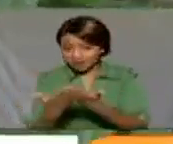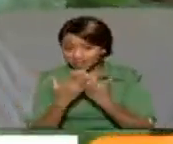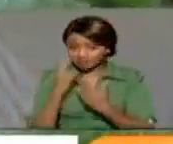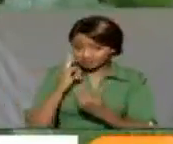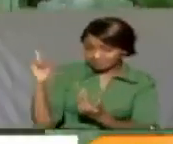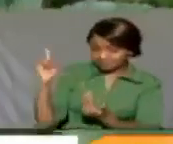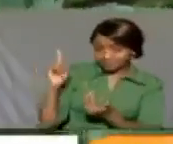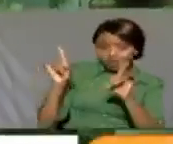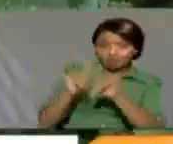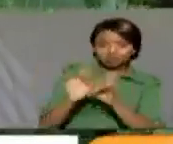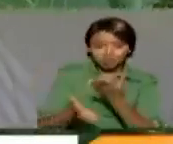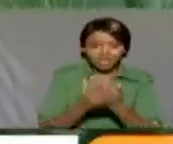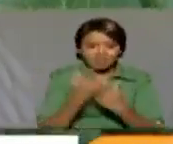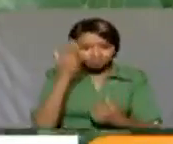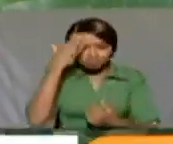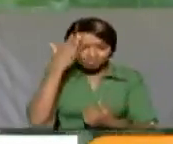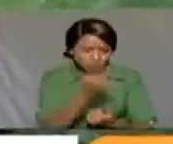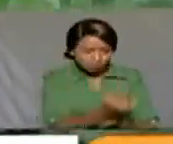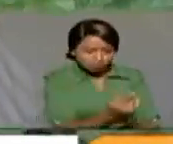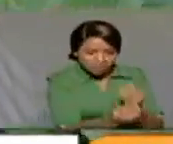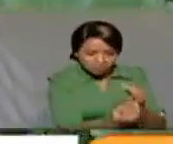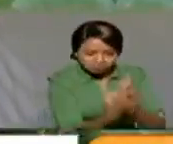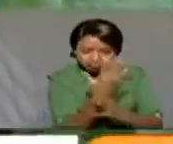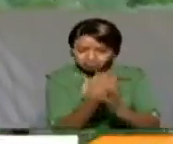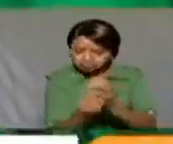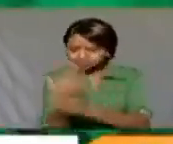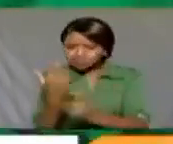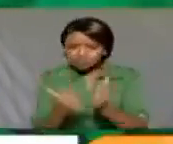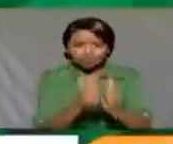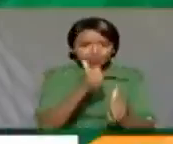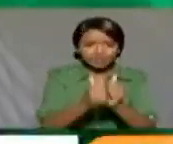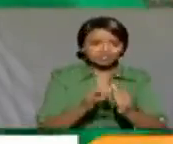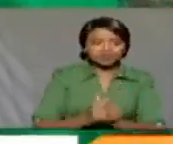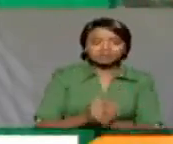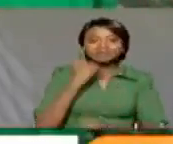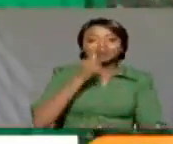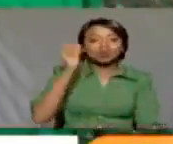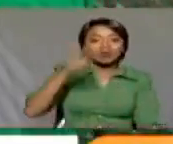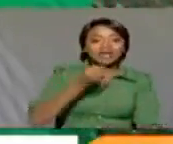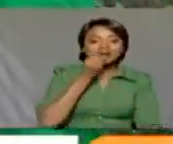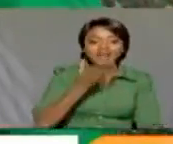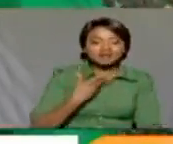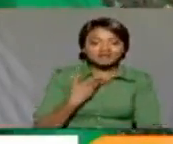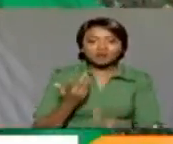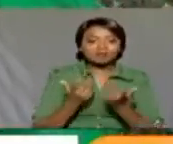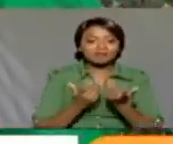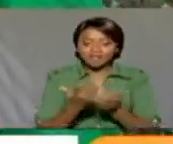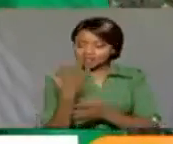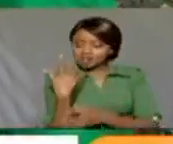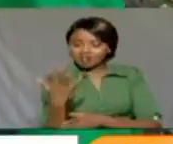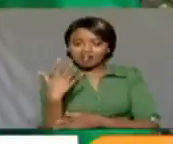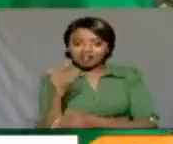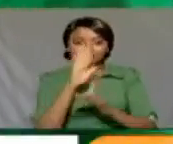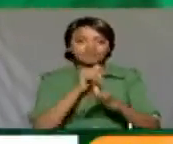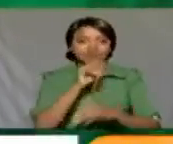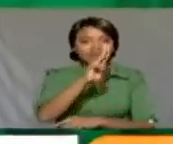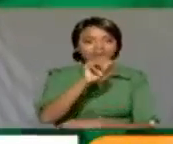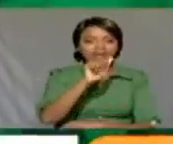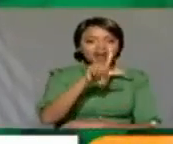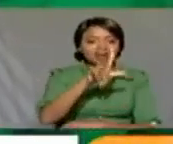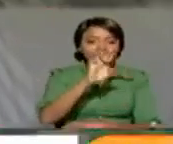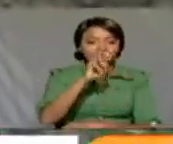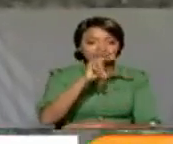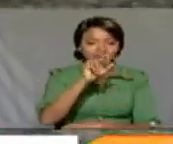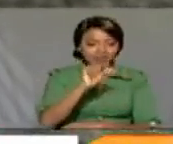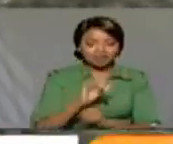ni kutambua mimea, basi wanafunzi huenda shambani. Nani anaweza kutuletea jani la malenge kutoka pale? Kwa